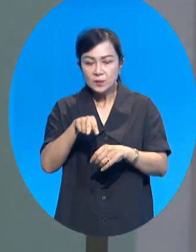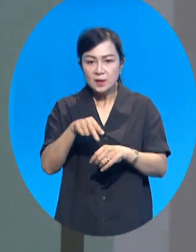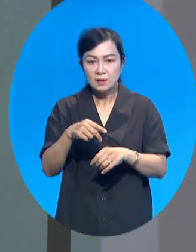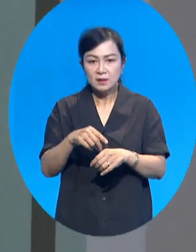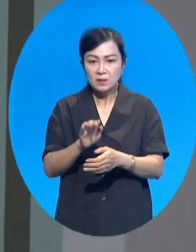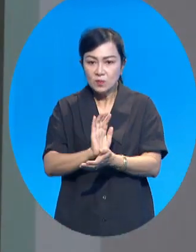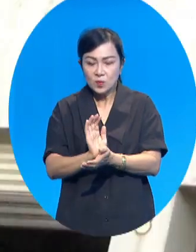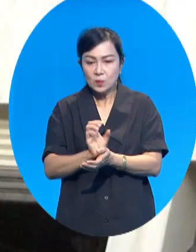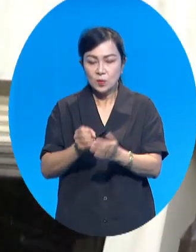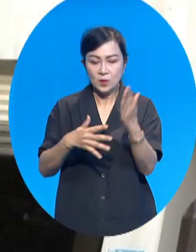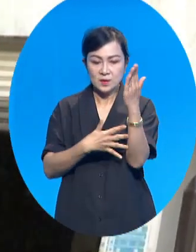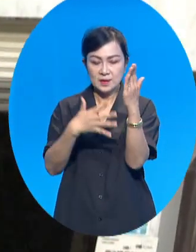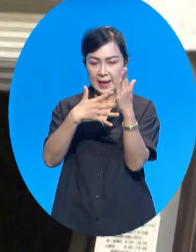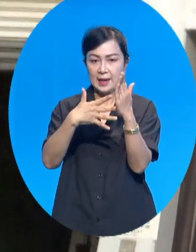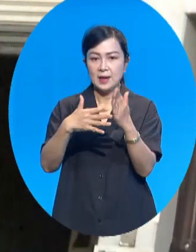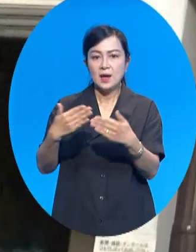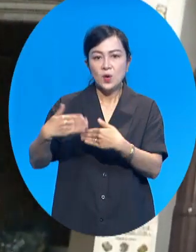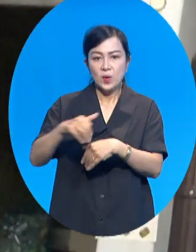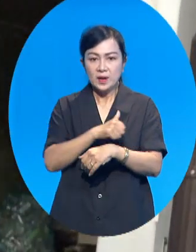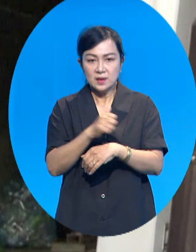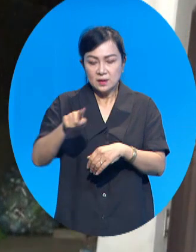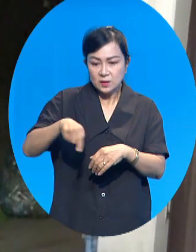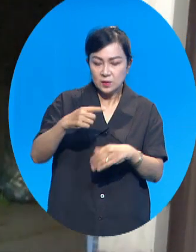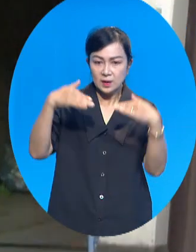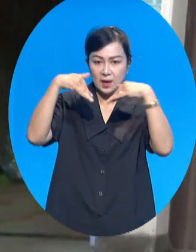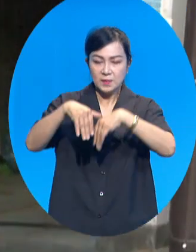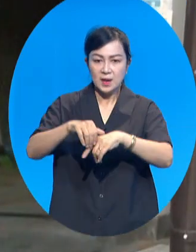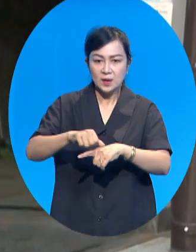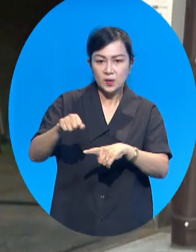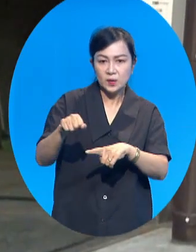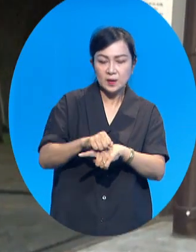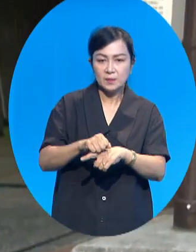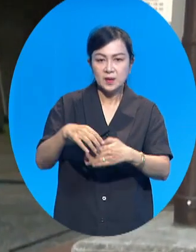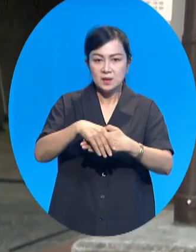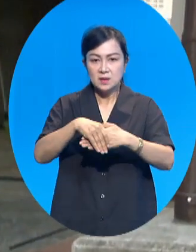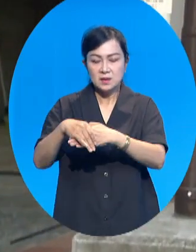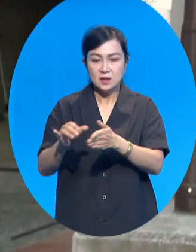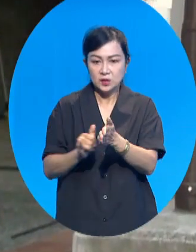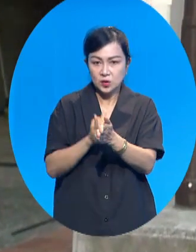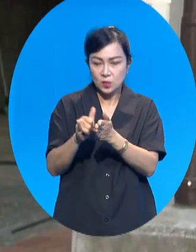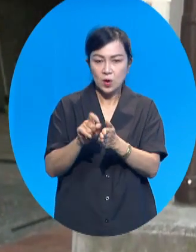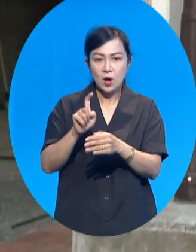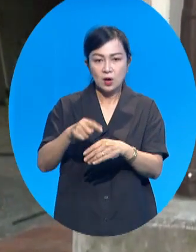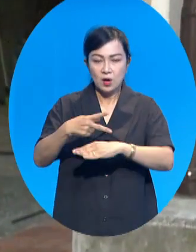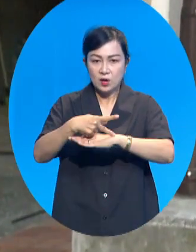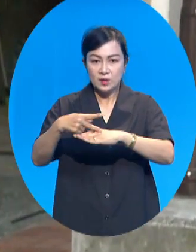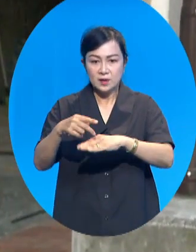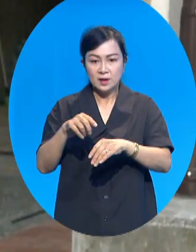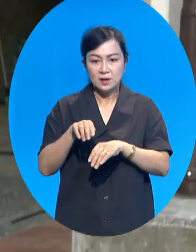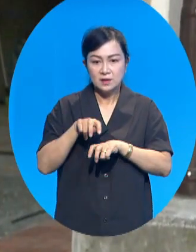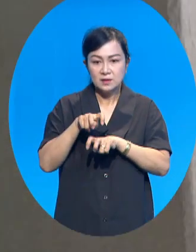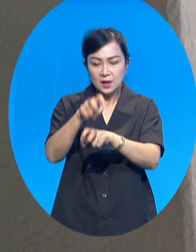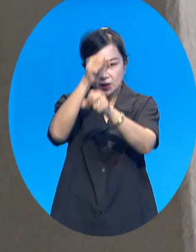hiệu bất thường của tòa nhà Ngoài ra người dân phải thường xuyên tham gia các buổi tập và các buổi hướng dẫn tình huống để có được kỹ năng thoát hiểm